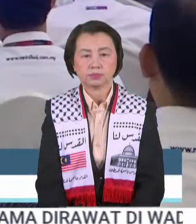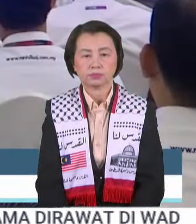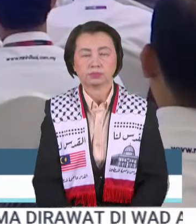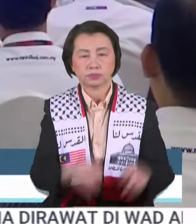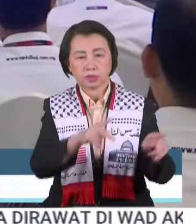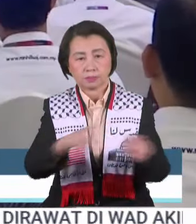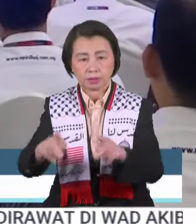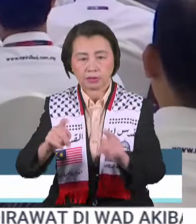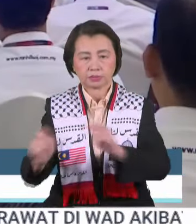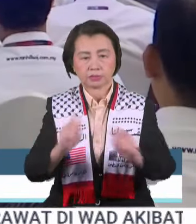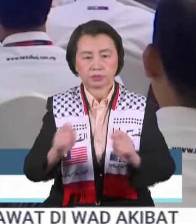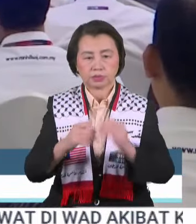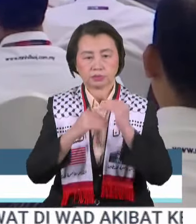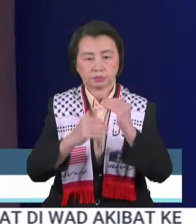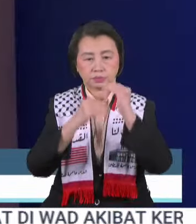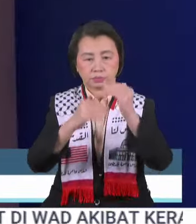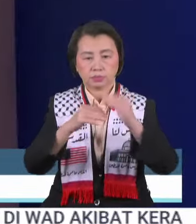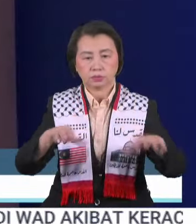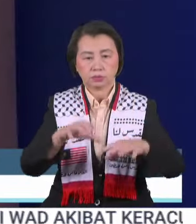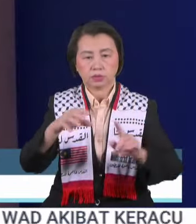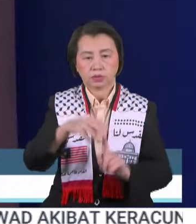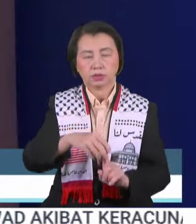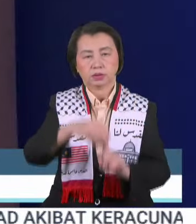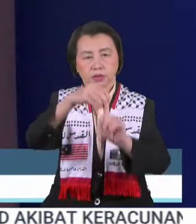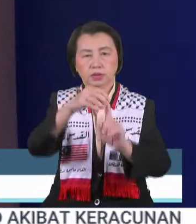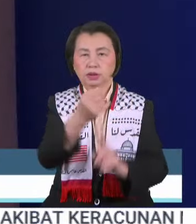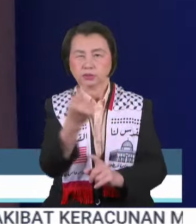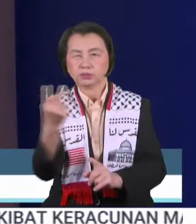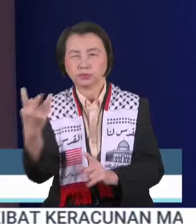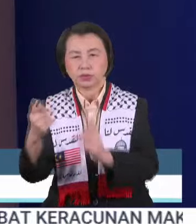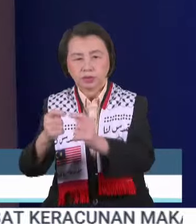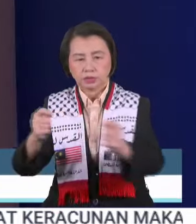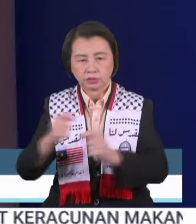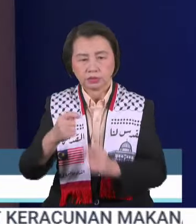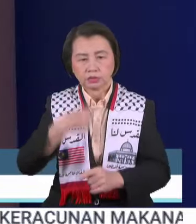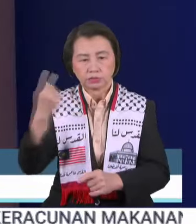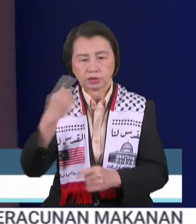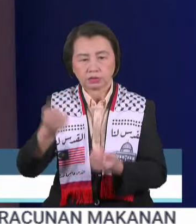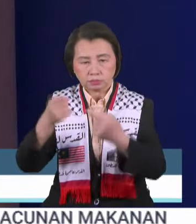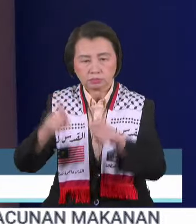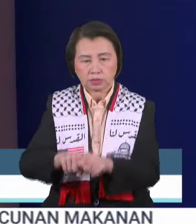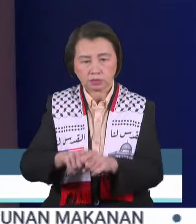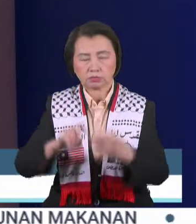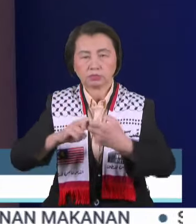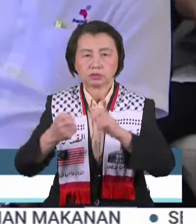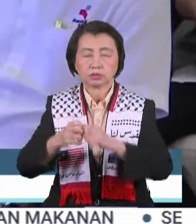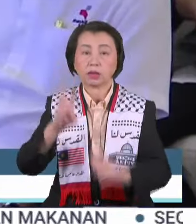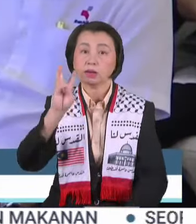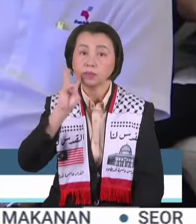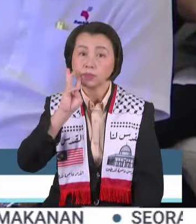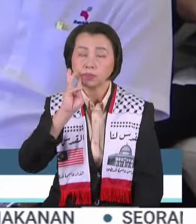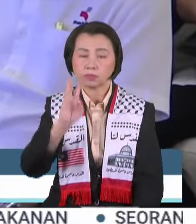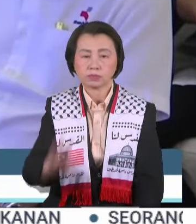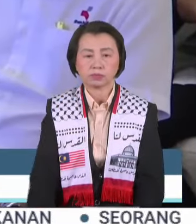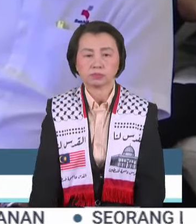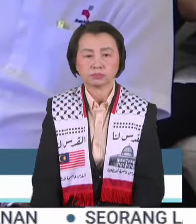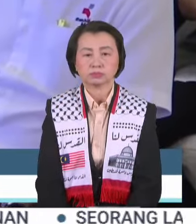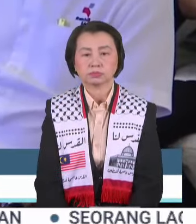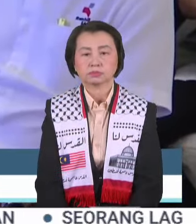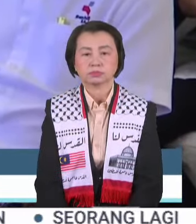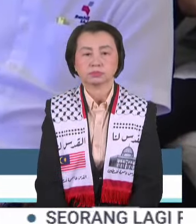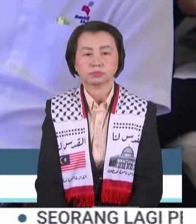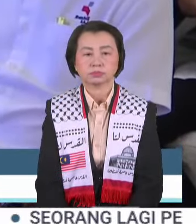Pelan tindakan secara berperingkat dilaksana terutamanya di beberapa lokasi kerap berlaku gangguan bekalan. Bagi